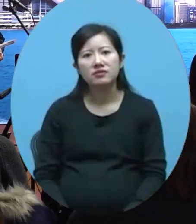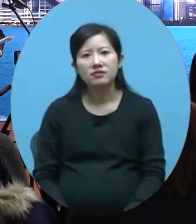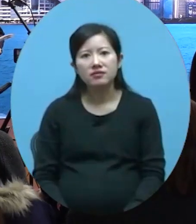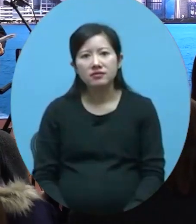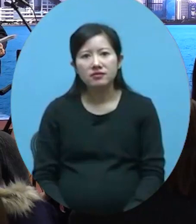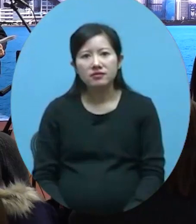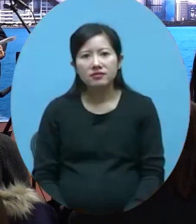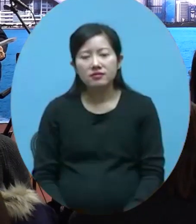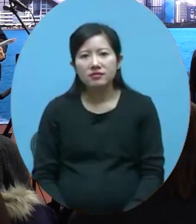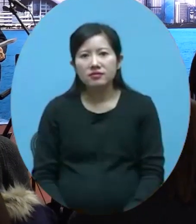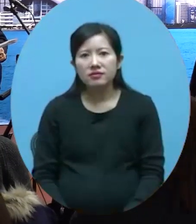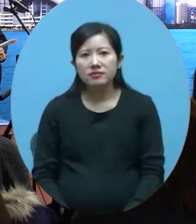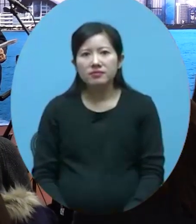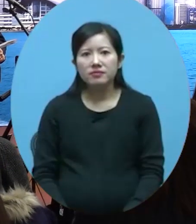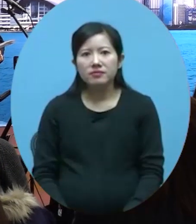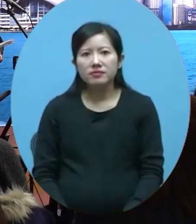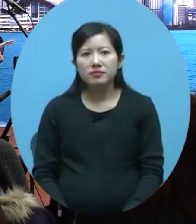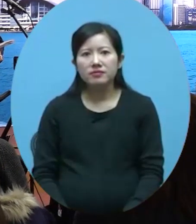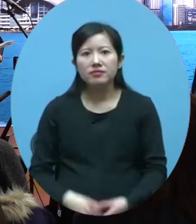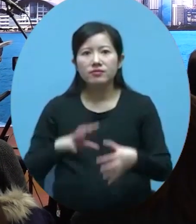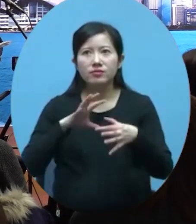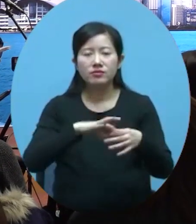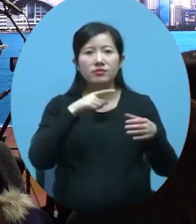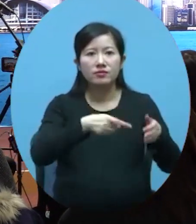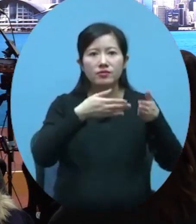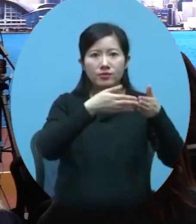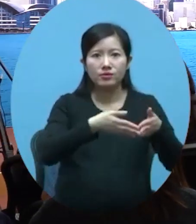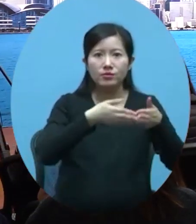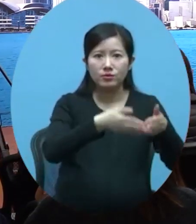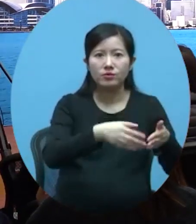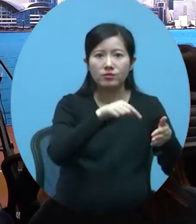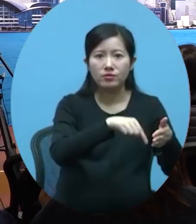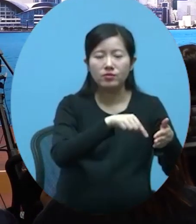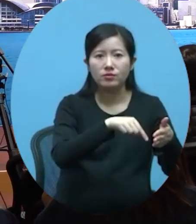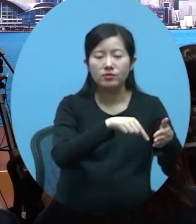谢谢那关于转石公主浩的安排